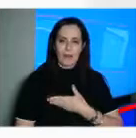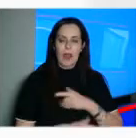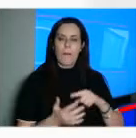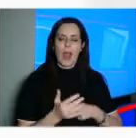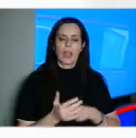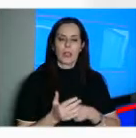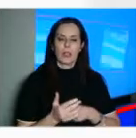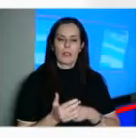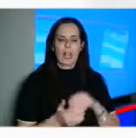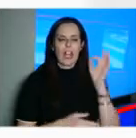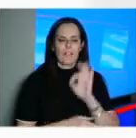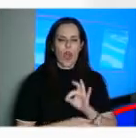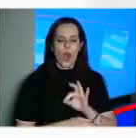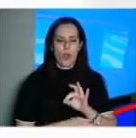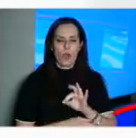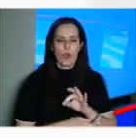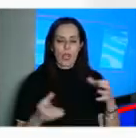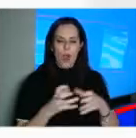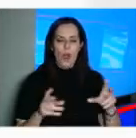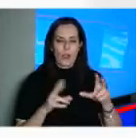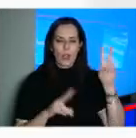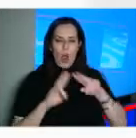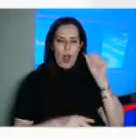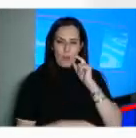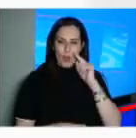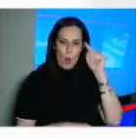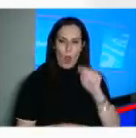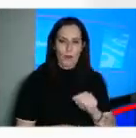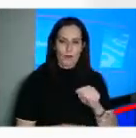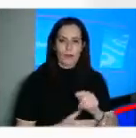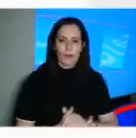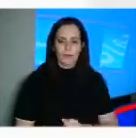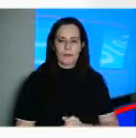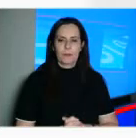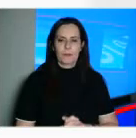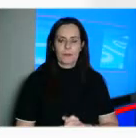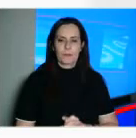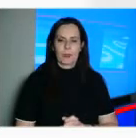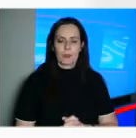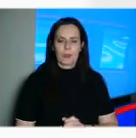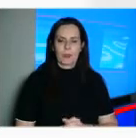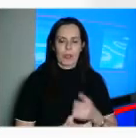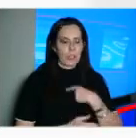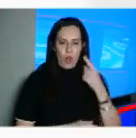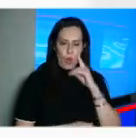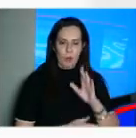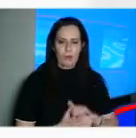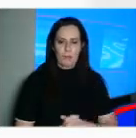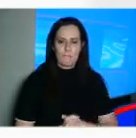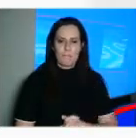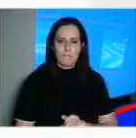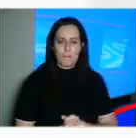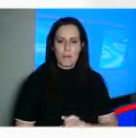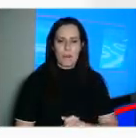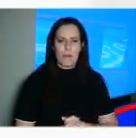שלו להשחיר את מפלגת כחול לבן, אתה רואה את, את המסרון הזה? אם ישימו לי על הוול אני אראה, אבל כנראה שיש לנו